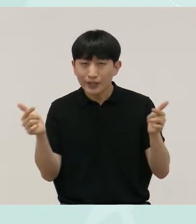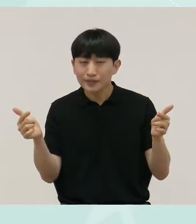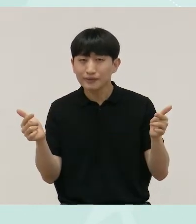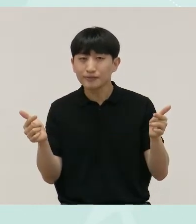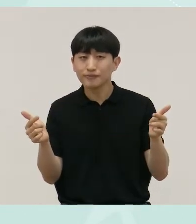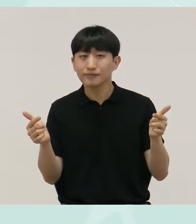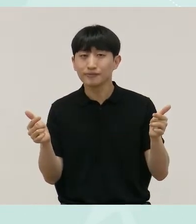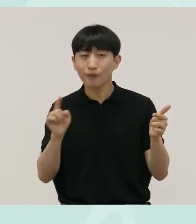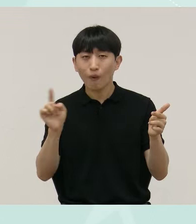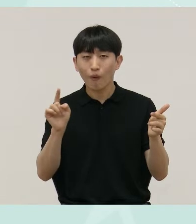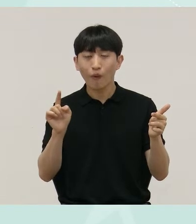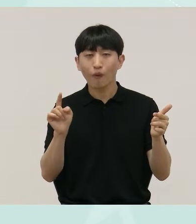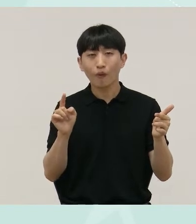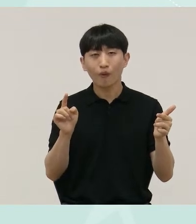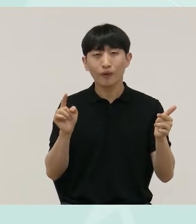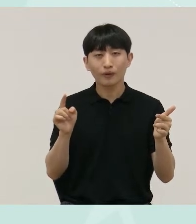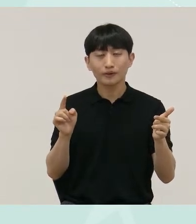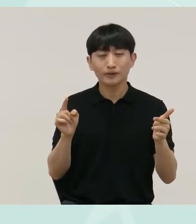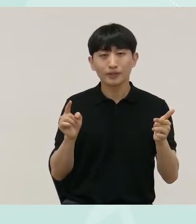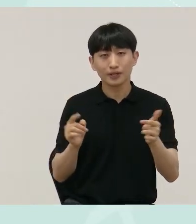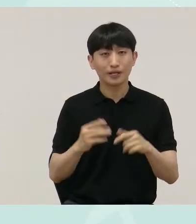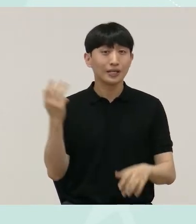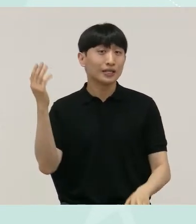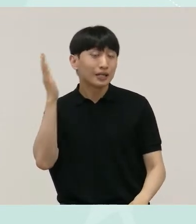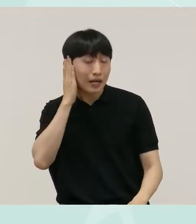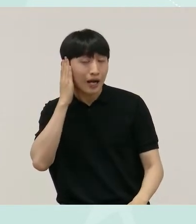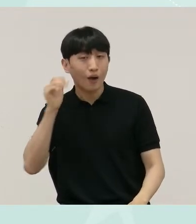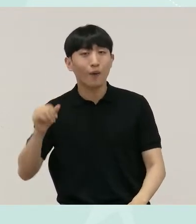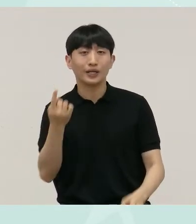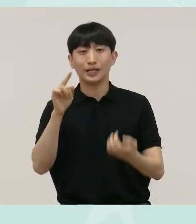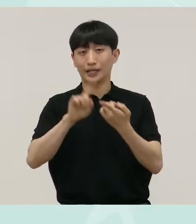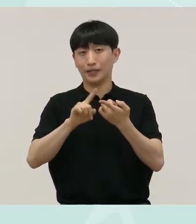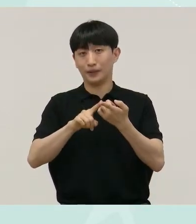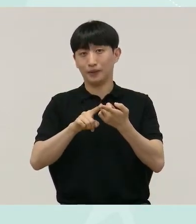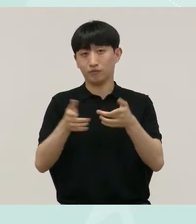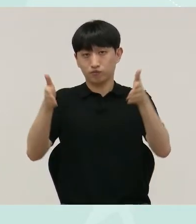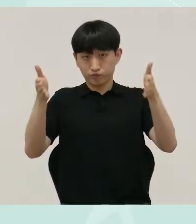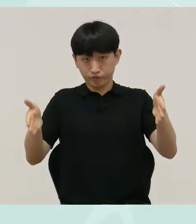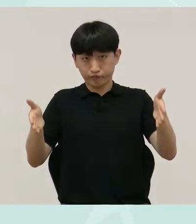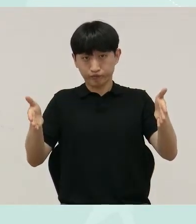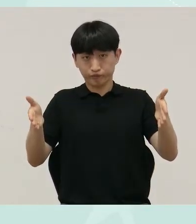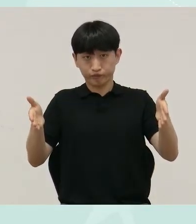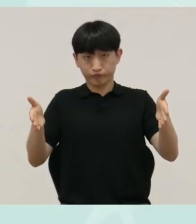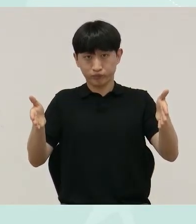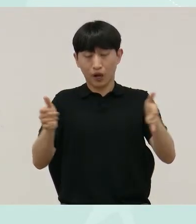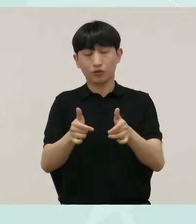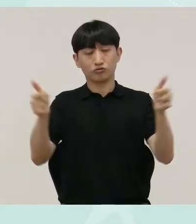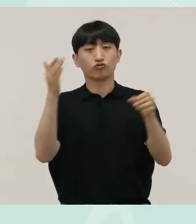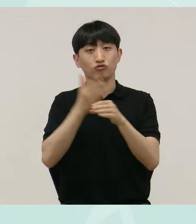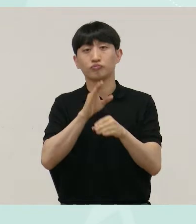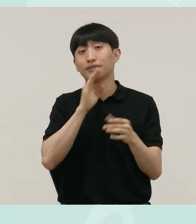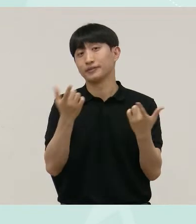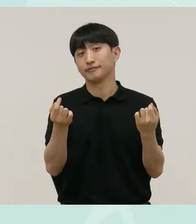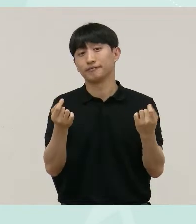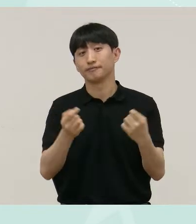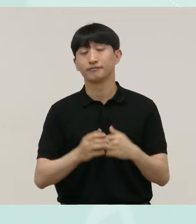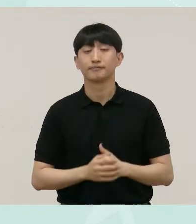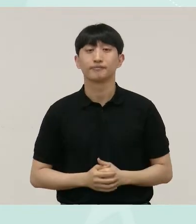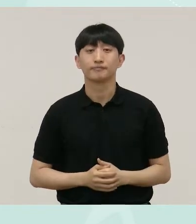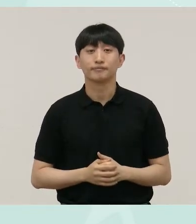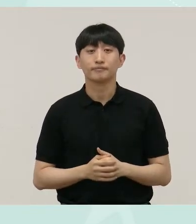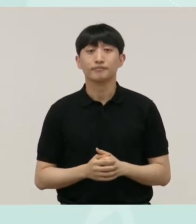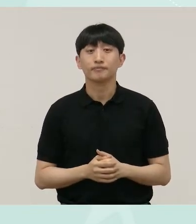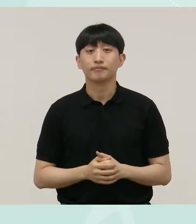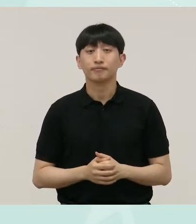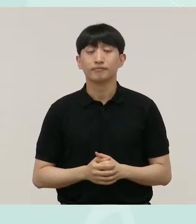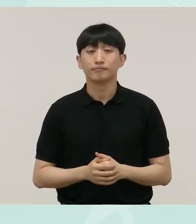초장애까지 흔치 않은 원인으로 청력 저하가 온 경우까지 확대가 되고 있는 것이 사실입니다.